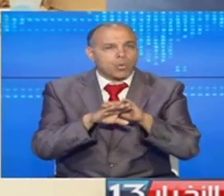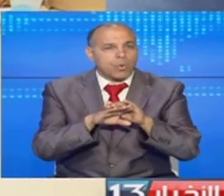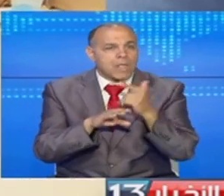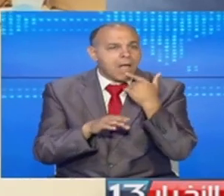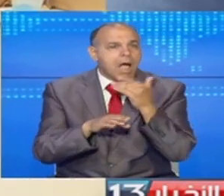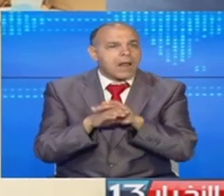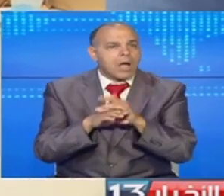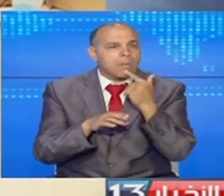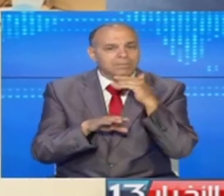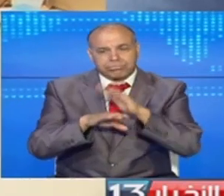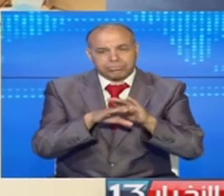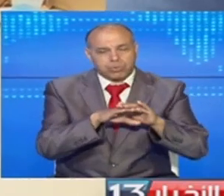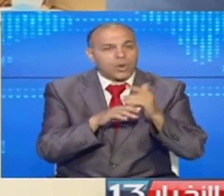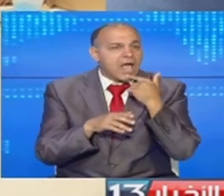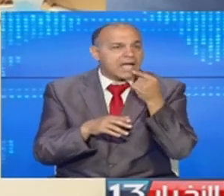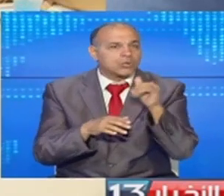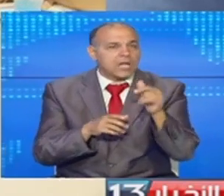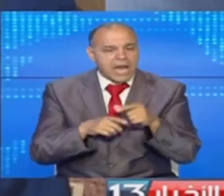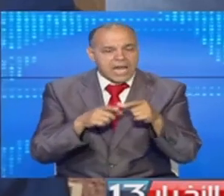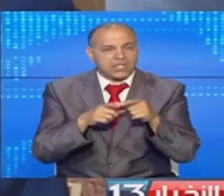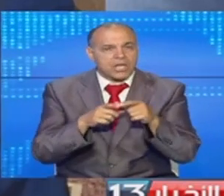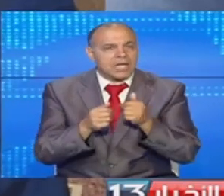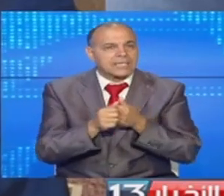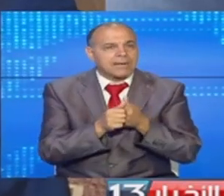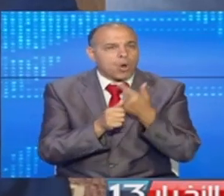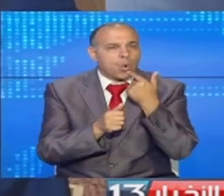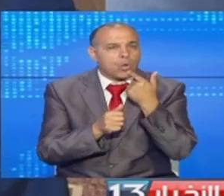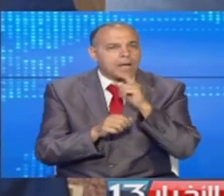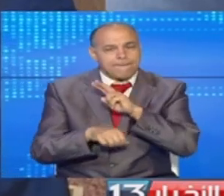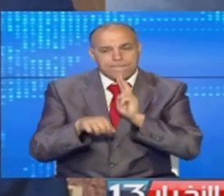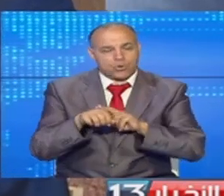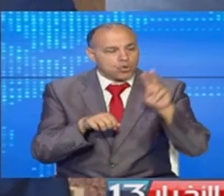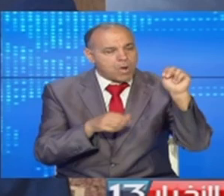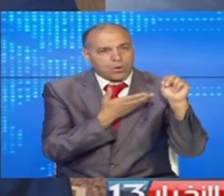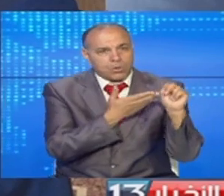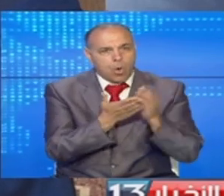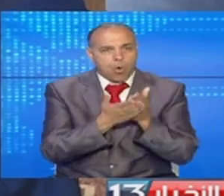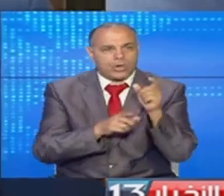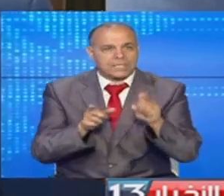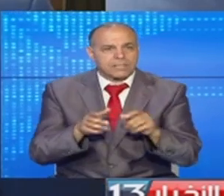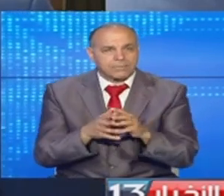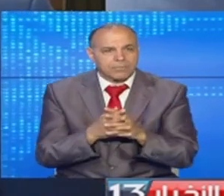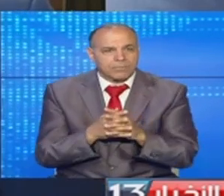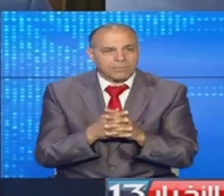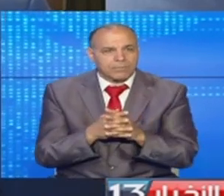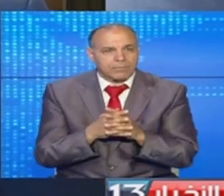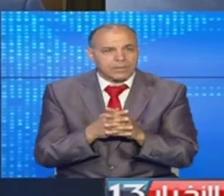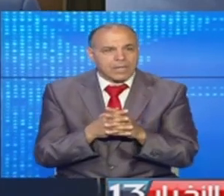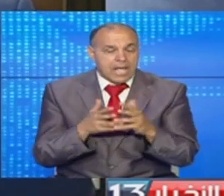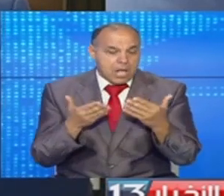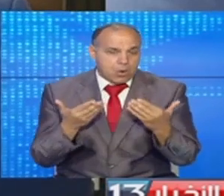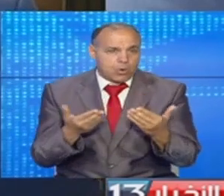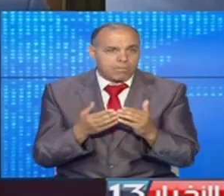في علاقة بالتوصيات التي أصدرتها اللجنة التابعة للمفوضية الأممية لحقوق الإنسان. بالنسبة لقائمة المسائل التي